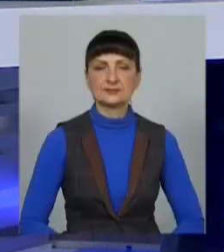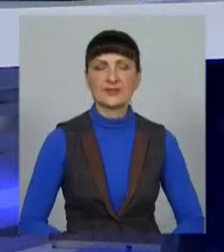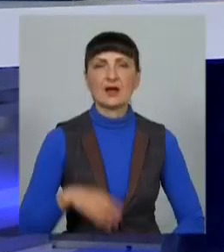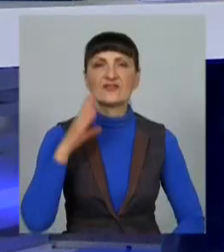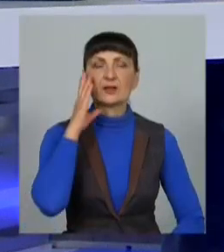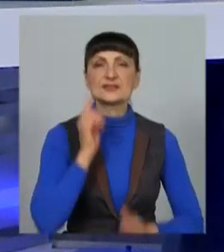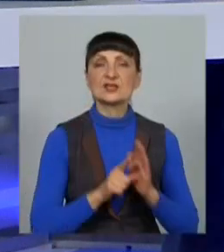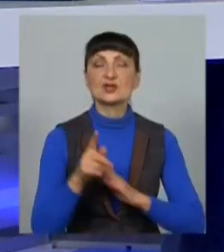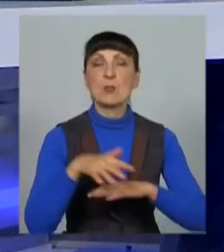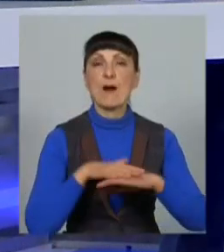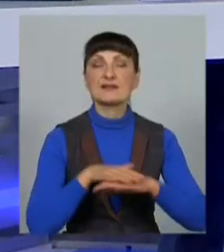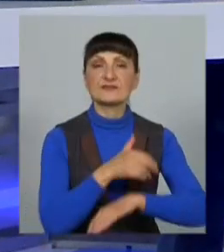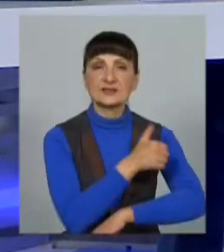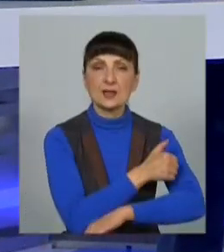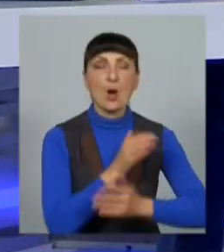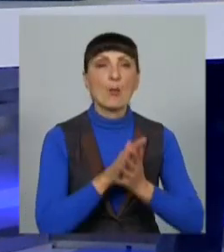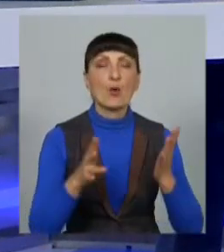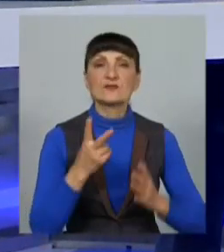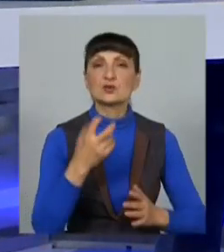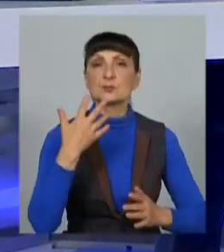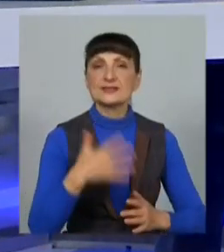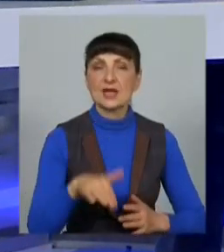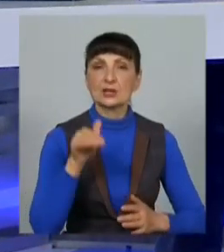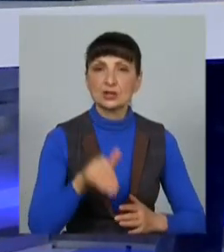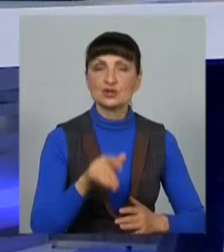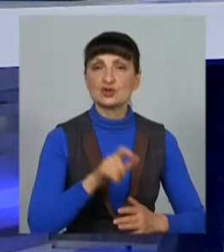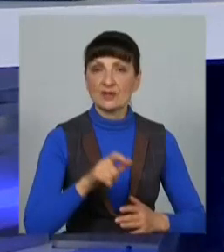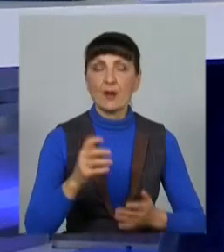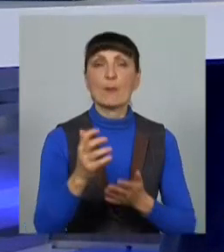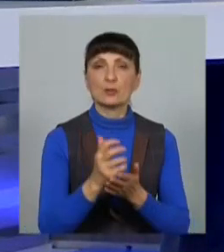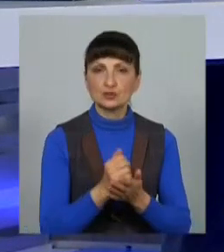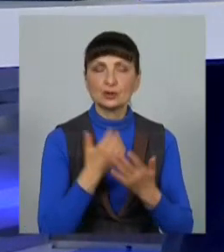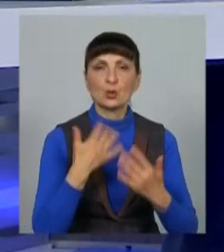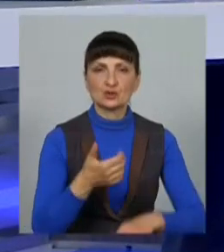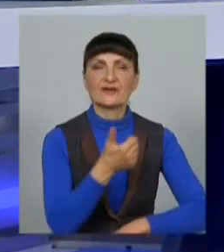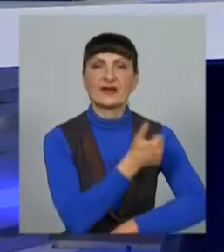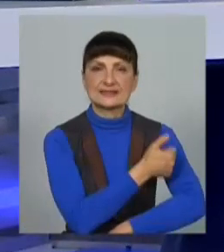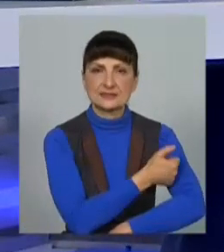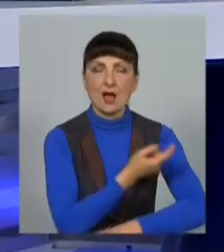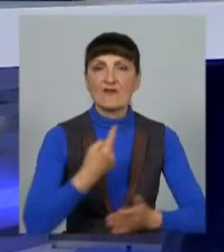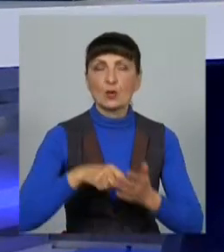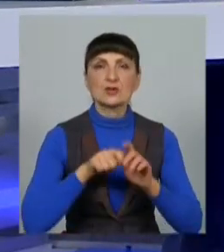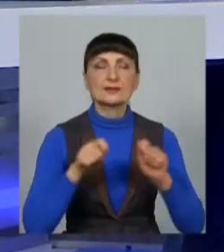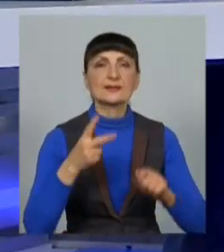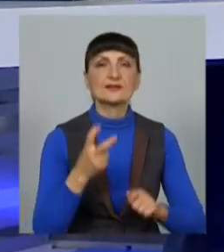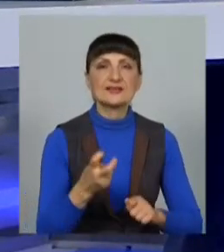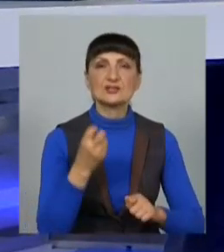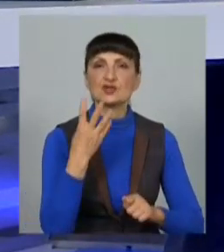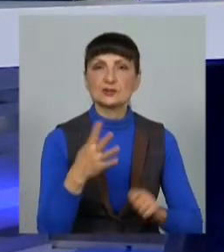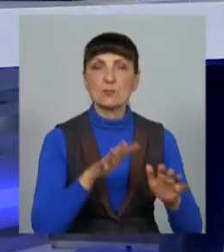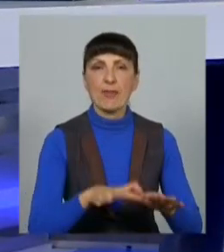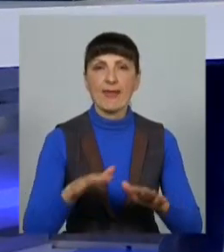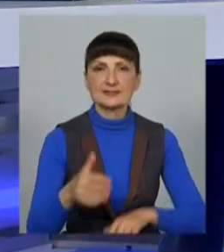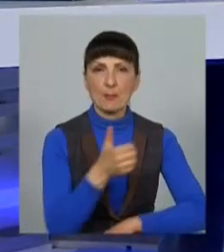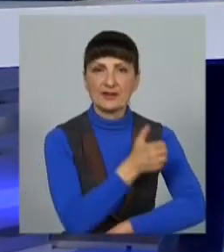В Алматы с начала массовой вакцинации больше 250 тысяч граждан получили компоненты. В городе открыты 214